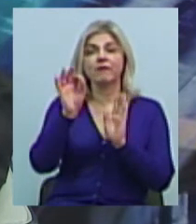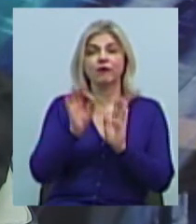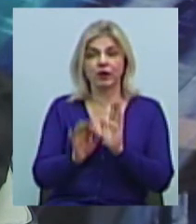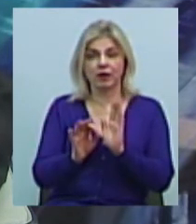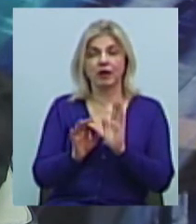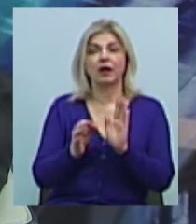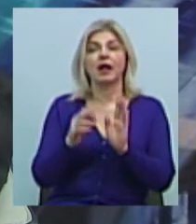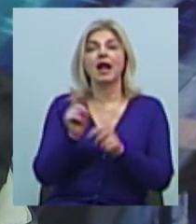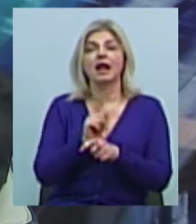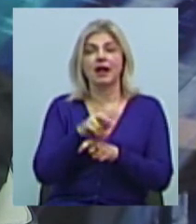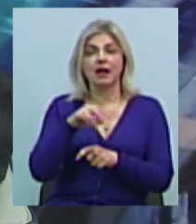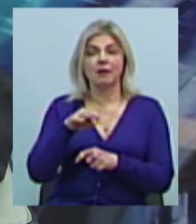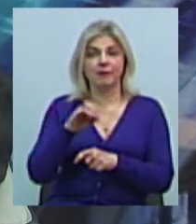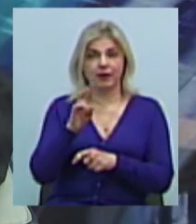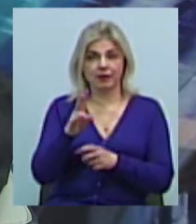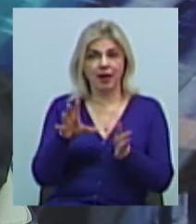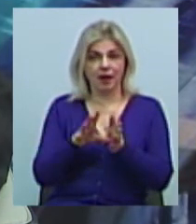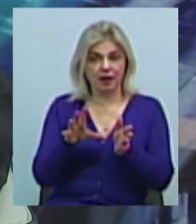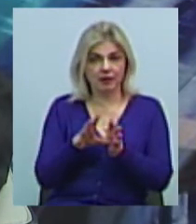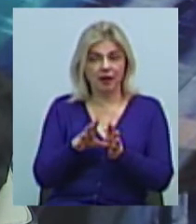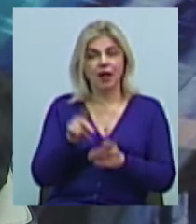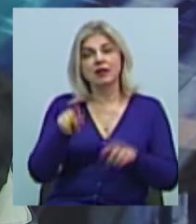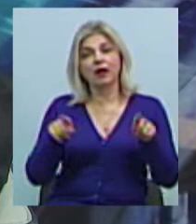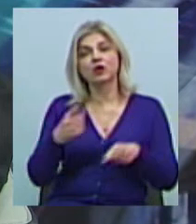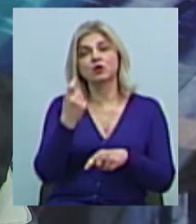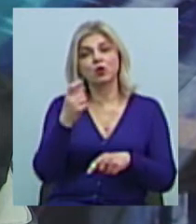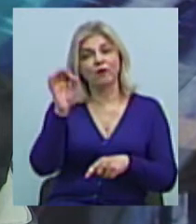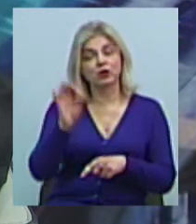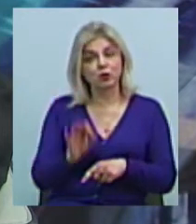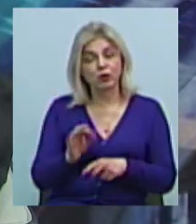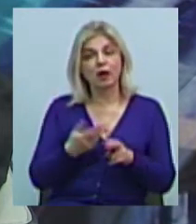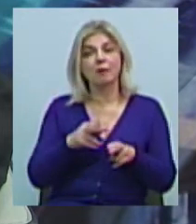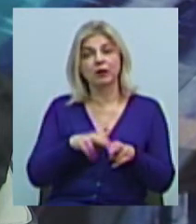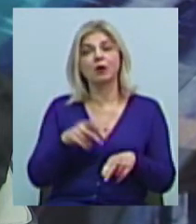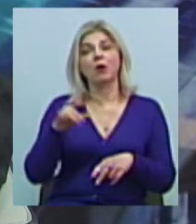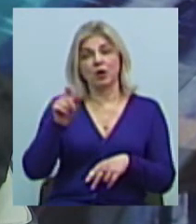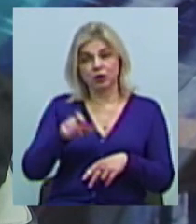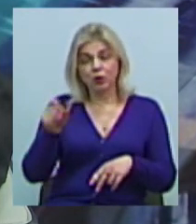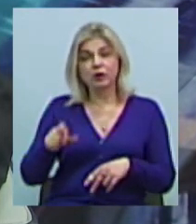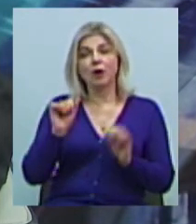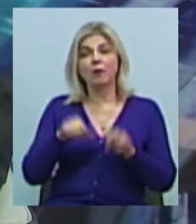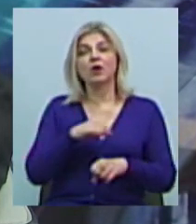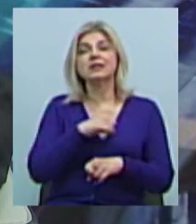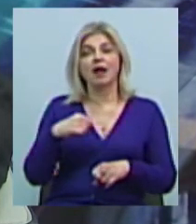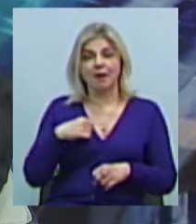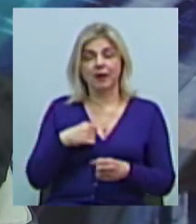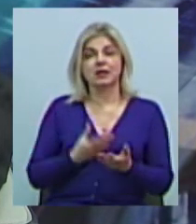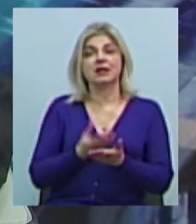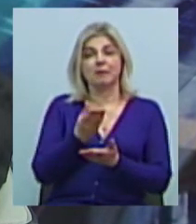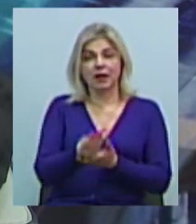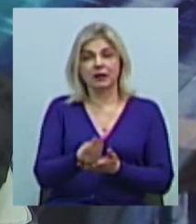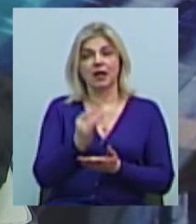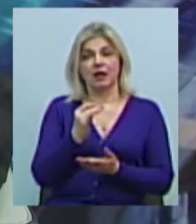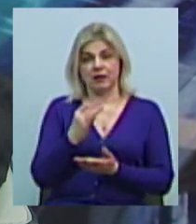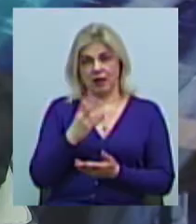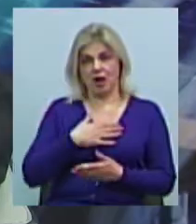заявленого ліміту електричної енергії, деяких 100%. Тому споживач самостійно взагалі може розрахуватися без рахунку та сплатити кошти на